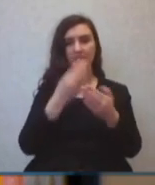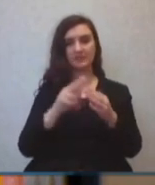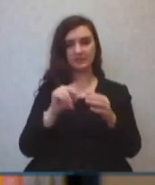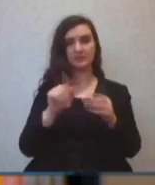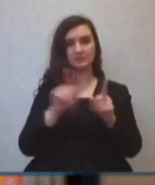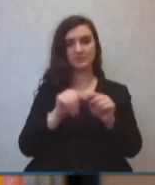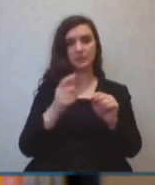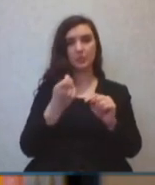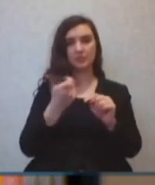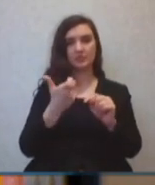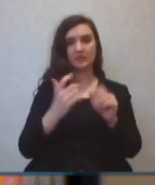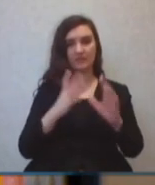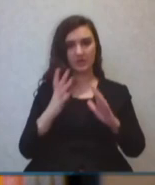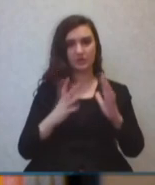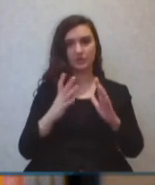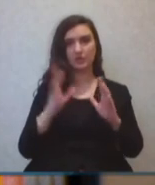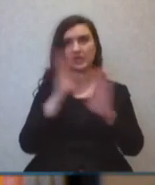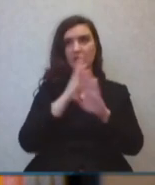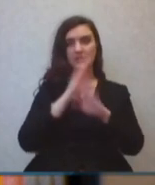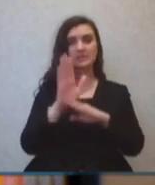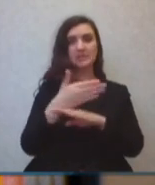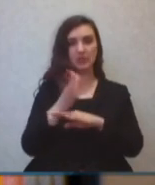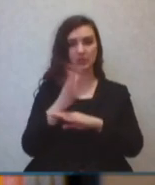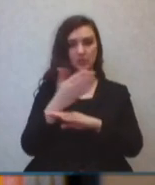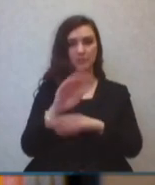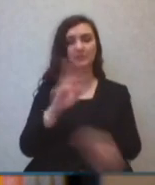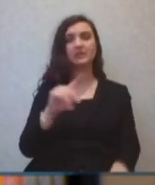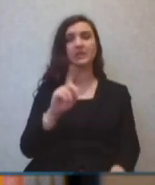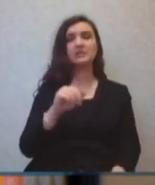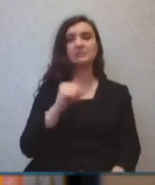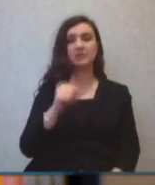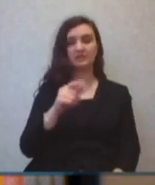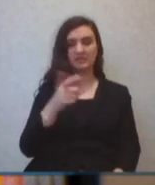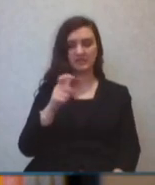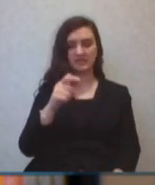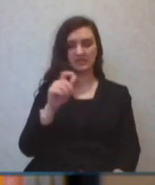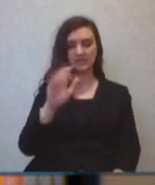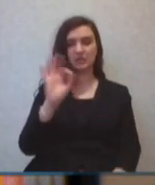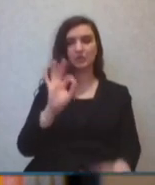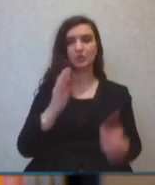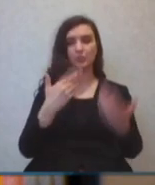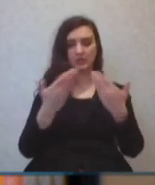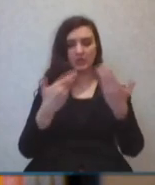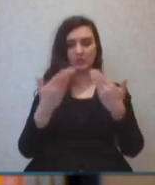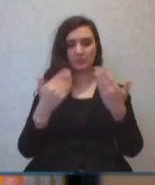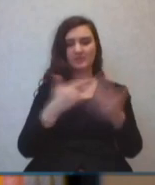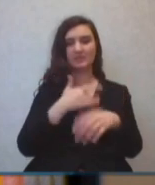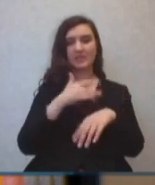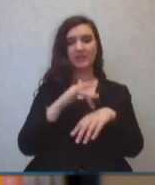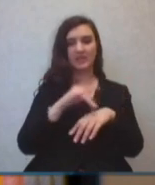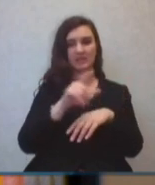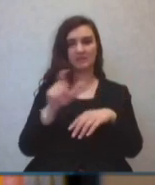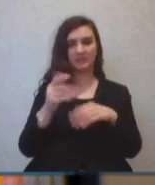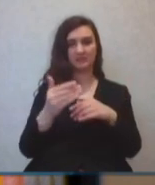ელემენტები, ოდნავ ვარჯიში, ჰაერზე სეირნობა და რაც მთავარია, ძალიან ხშირი ურთიერთობა საყვარელ